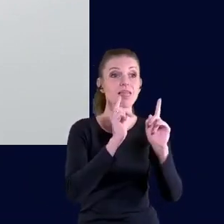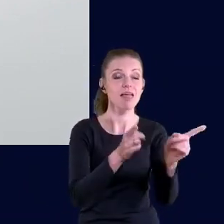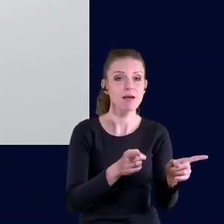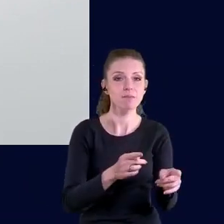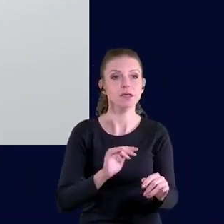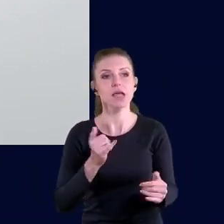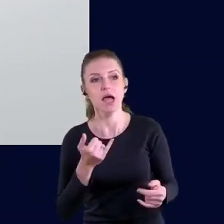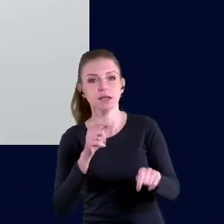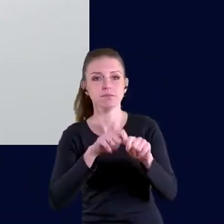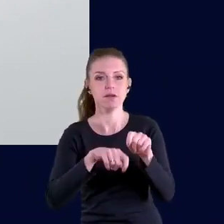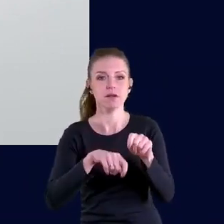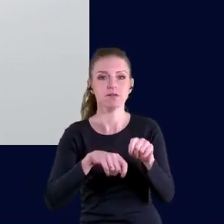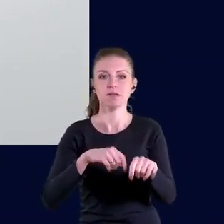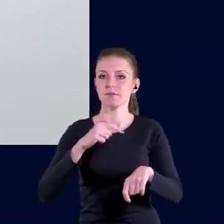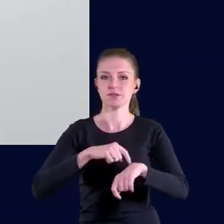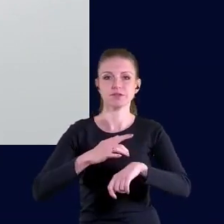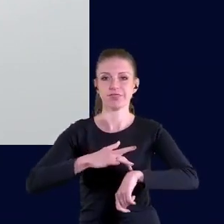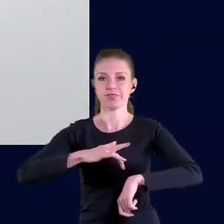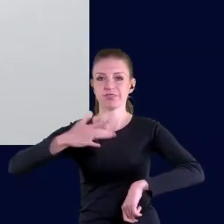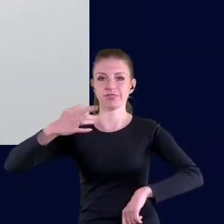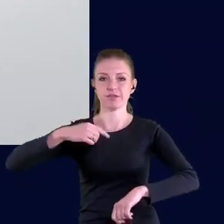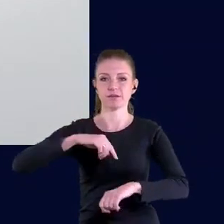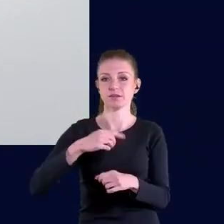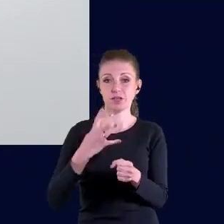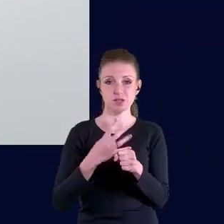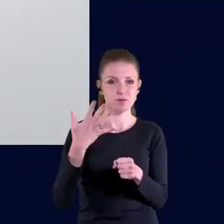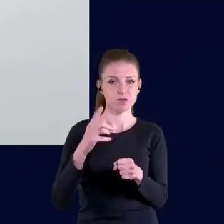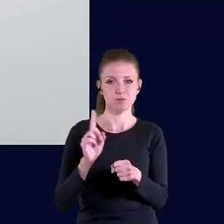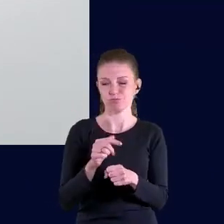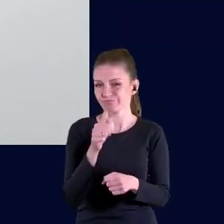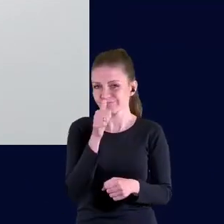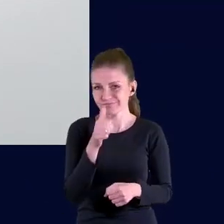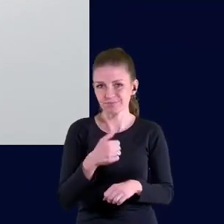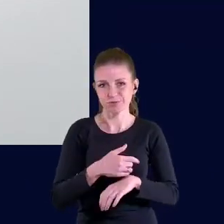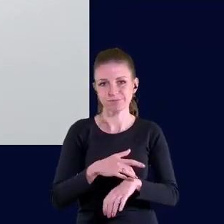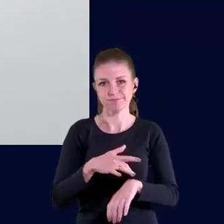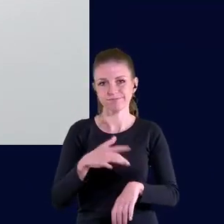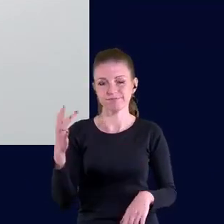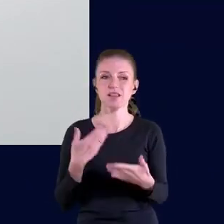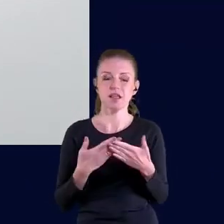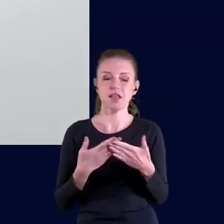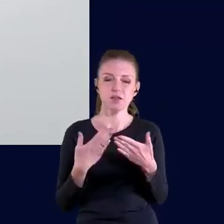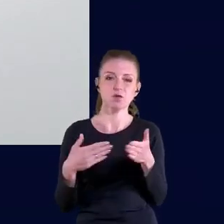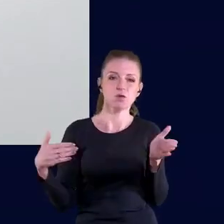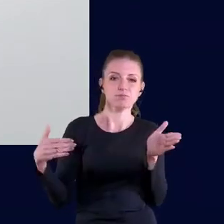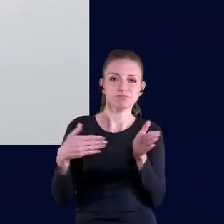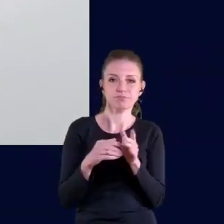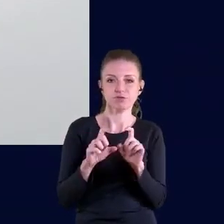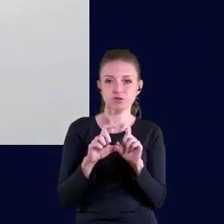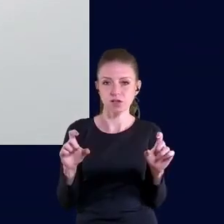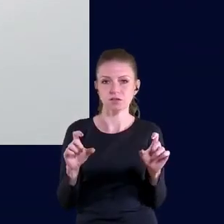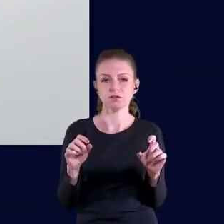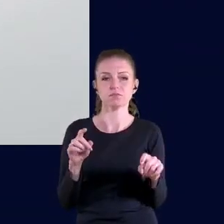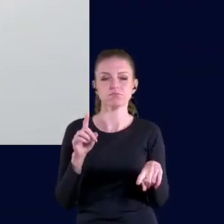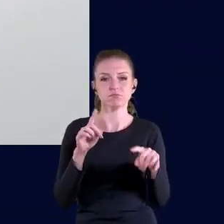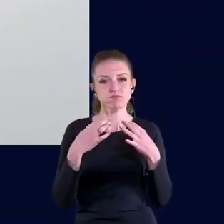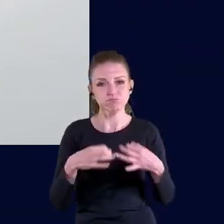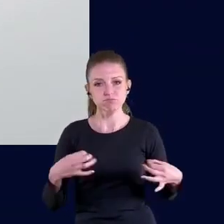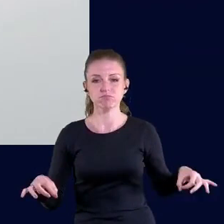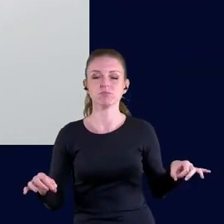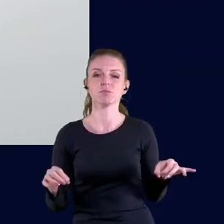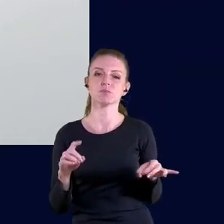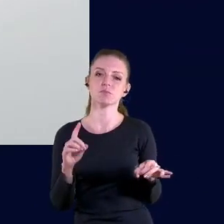znacznie proces prowadzenia szkoleń także tutaj że zachować koncert.com płynność